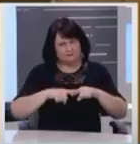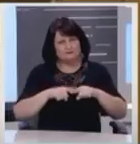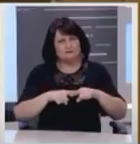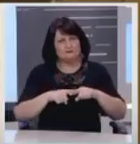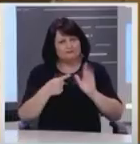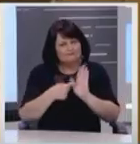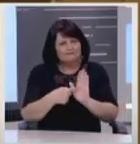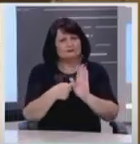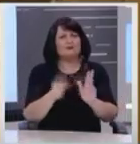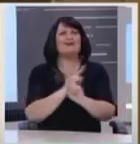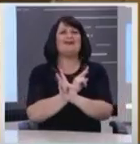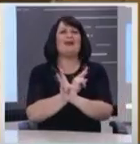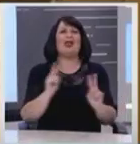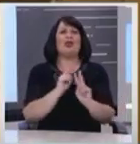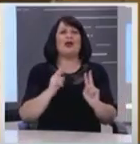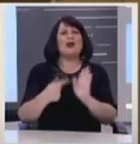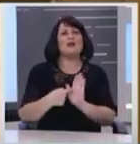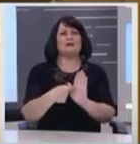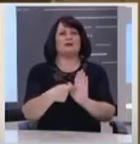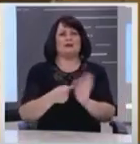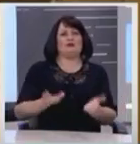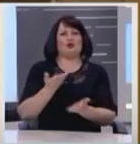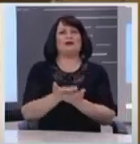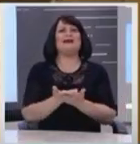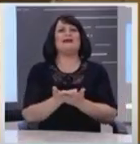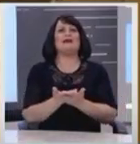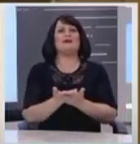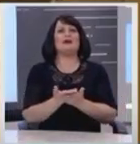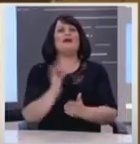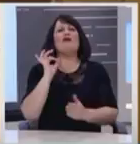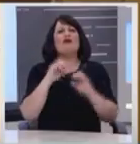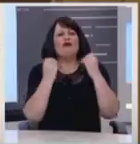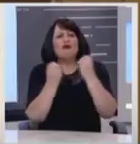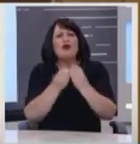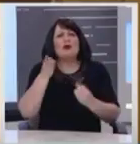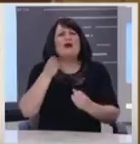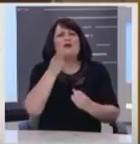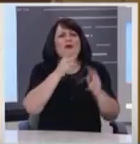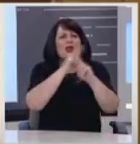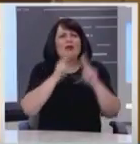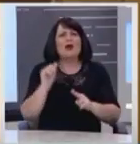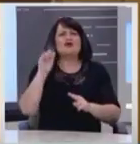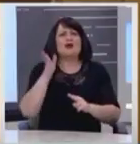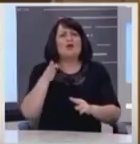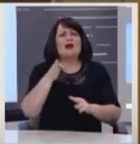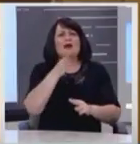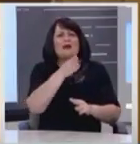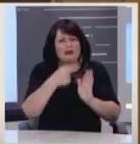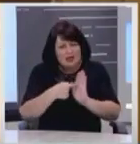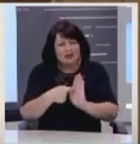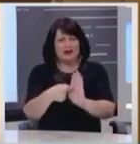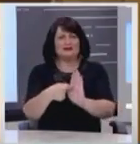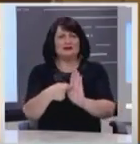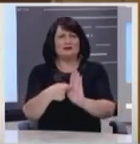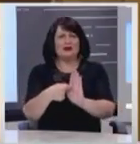ανέδειξε με απόλυτη σαφήνεια σε όλα τα φόρα και τις διεθνείς μας επαφές το γεγονός ότι